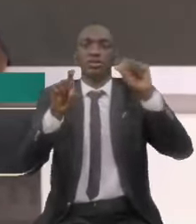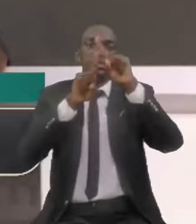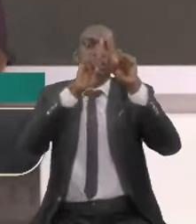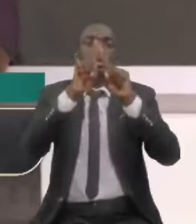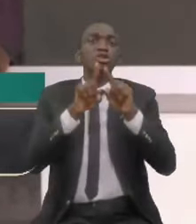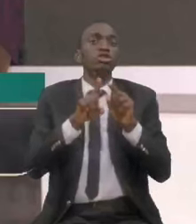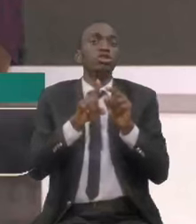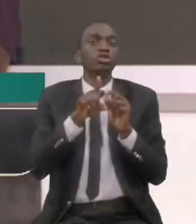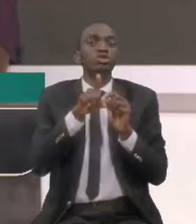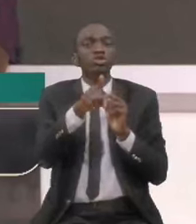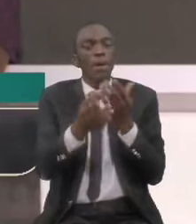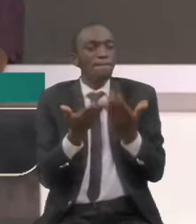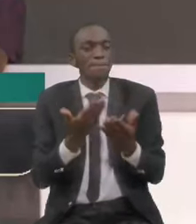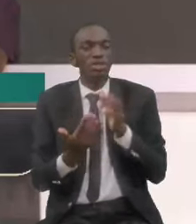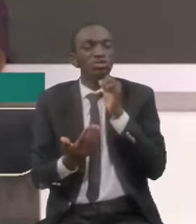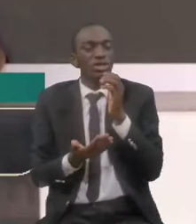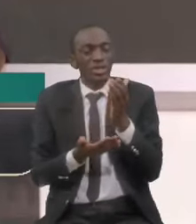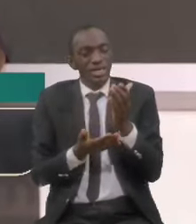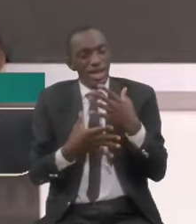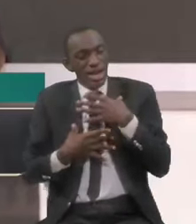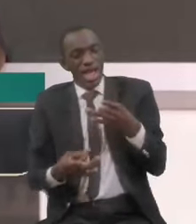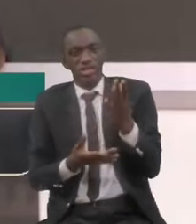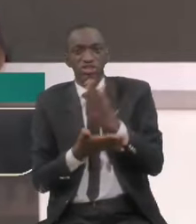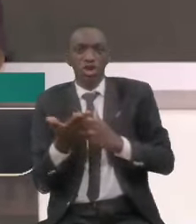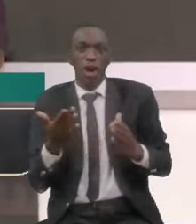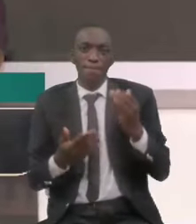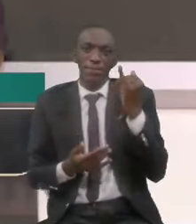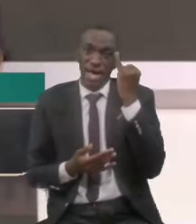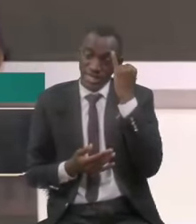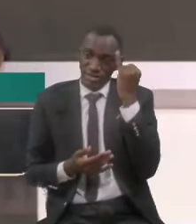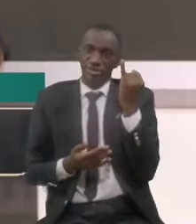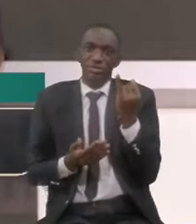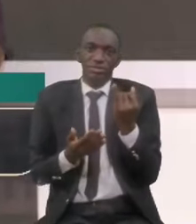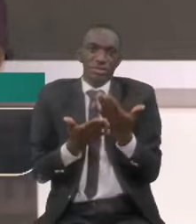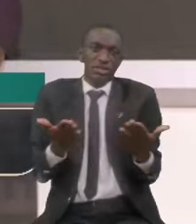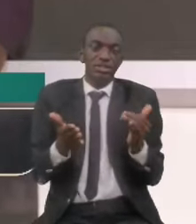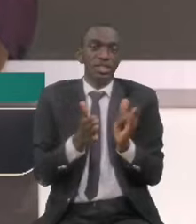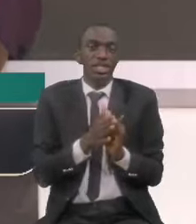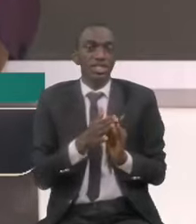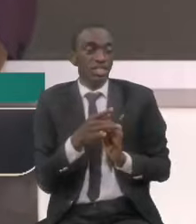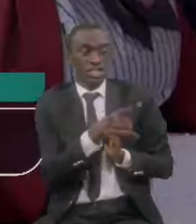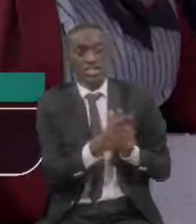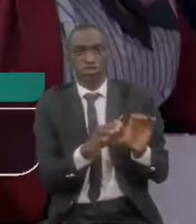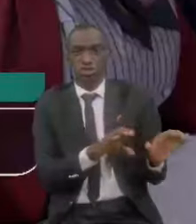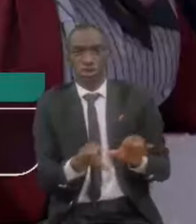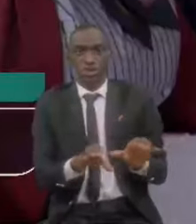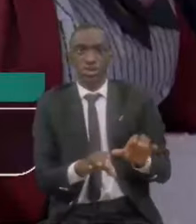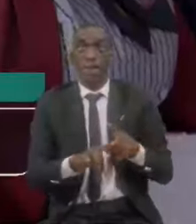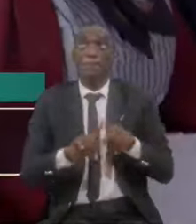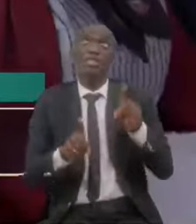aimer certaines choses qu'il fait. Mais c'est lui qui est au volant. Tu te